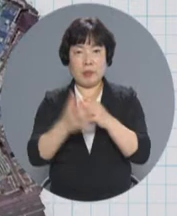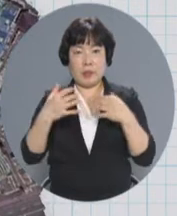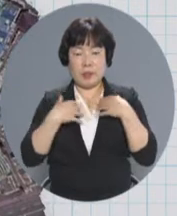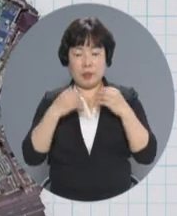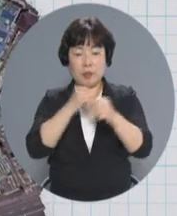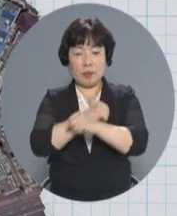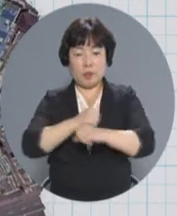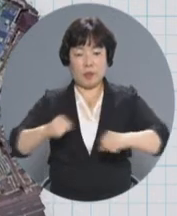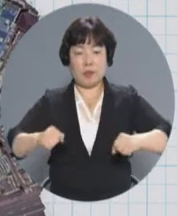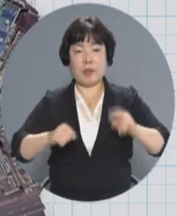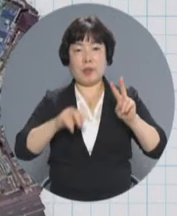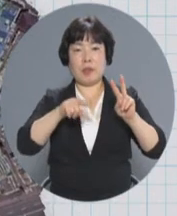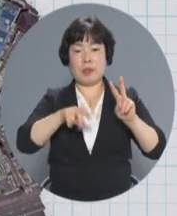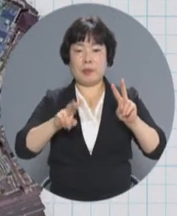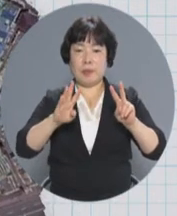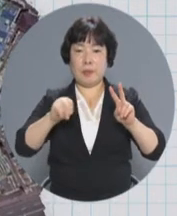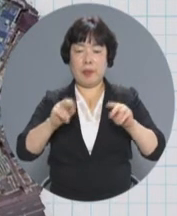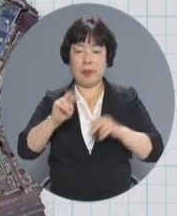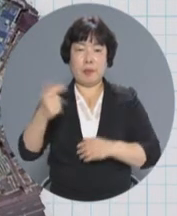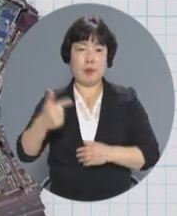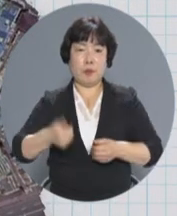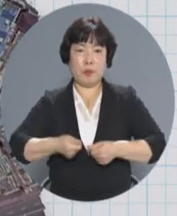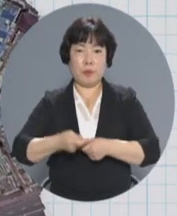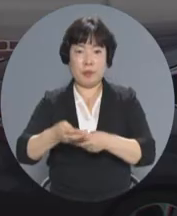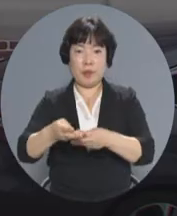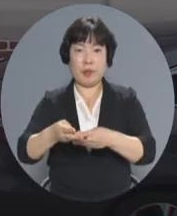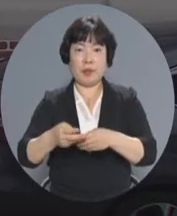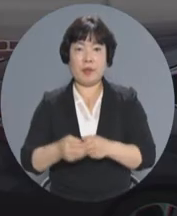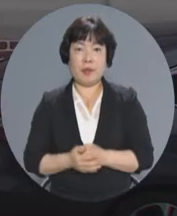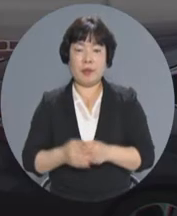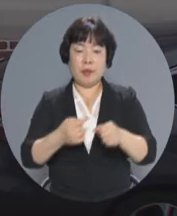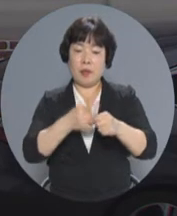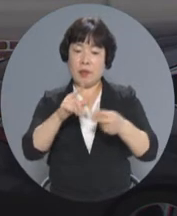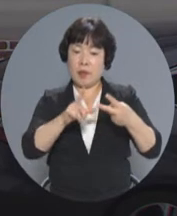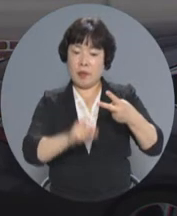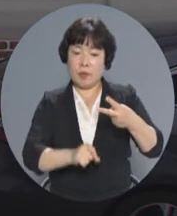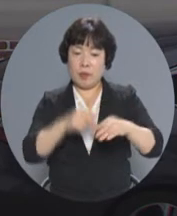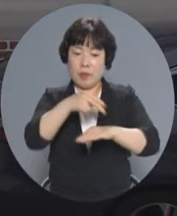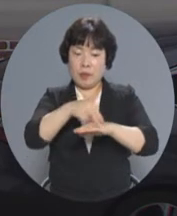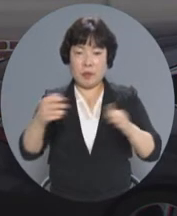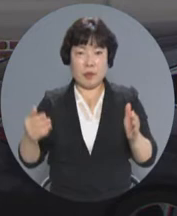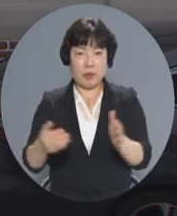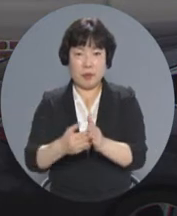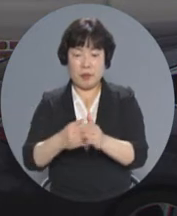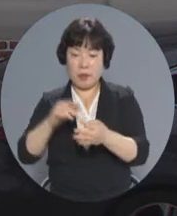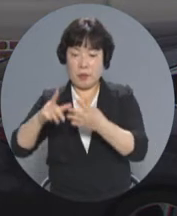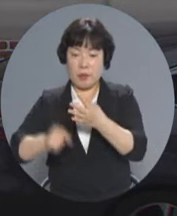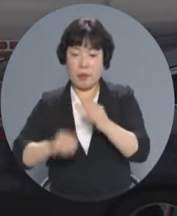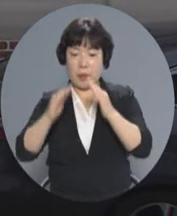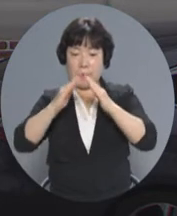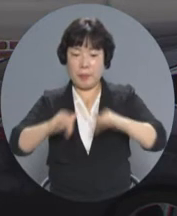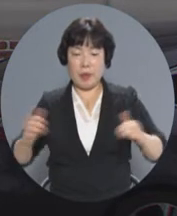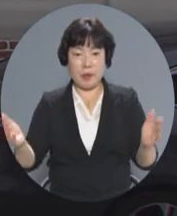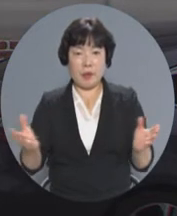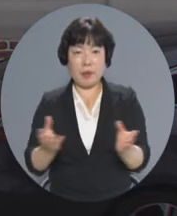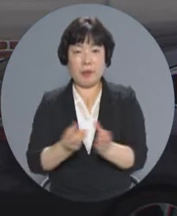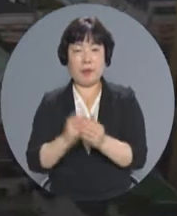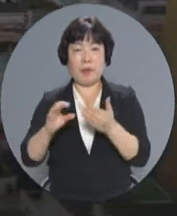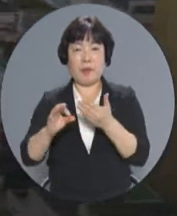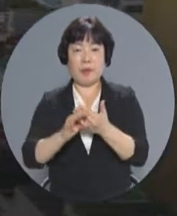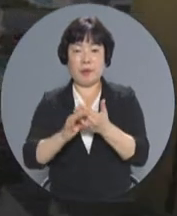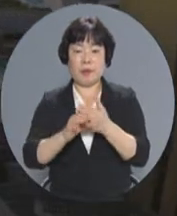면적의 2.2배인 2만 6천여 제곱미터로 내년 2월 설계가 끝나고 4월에 해체 작업까지